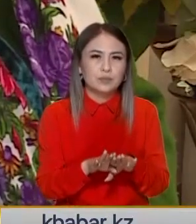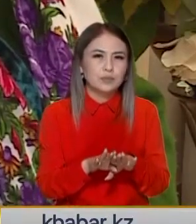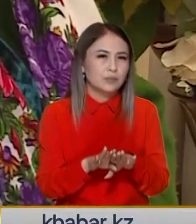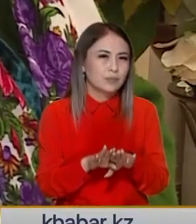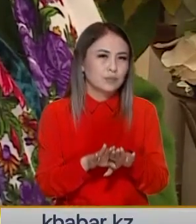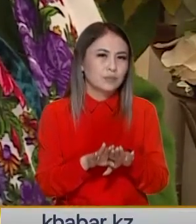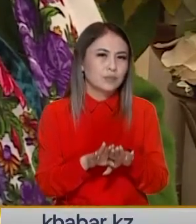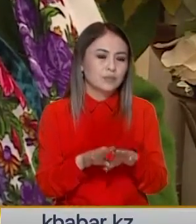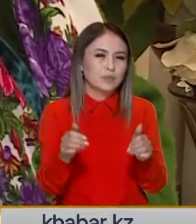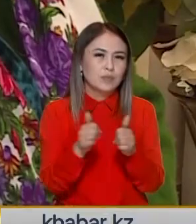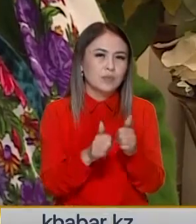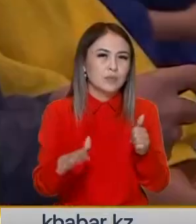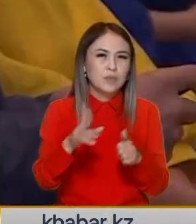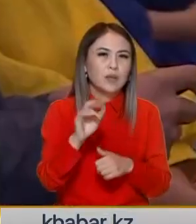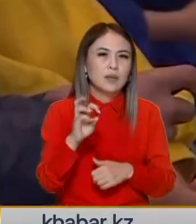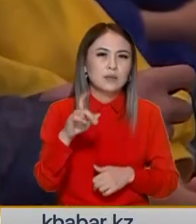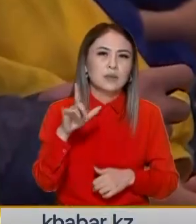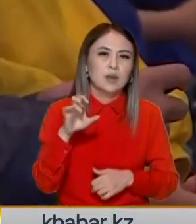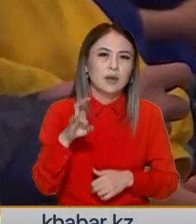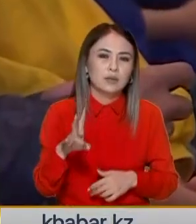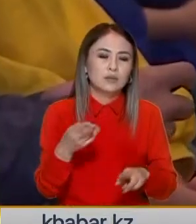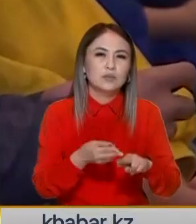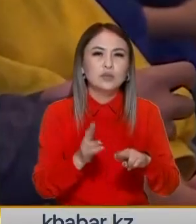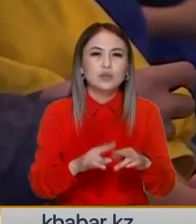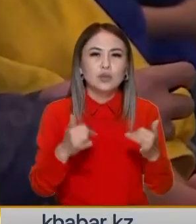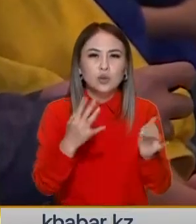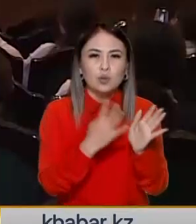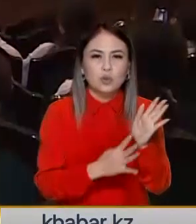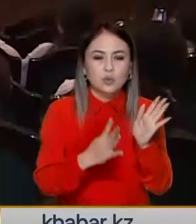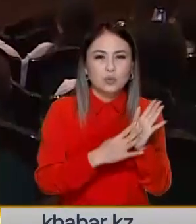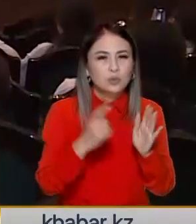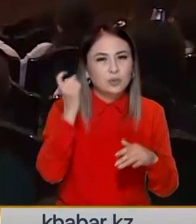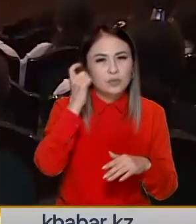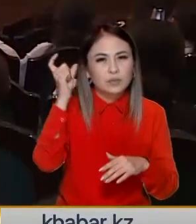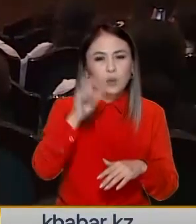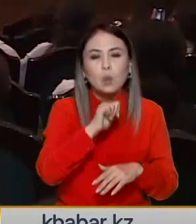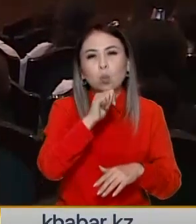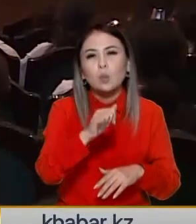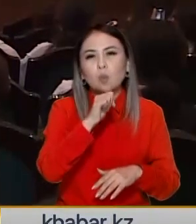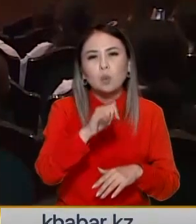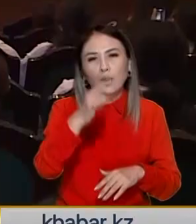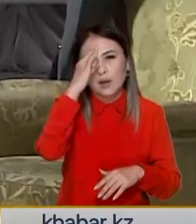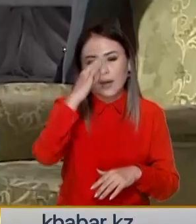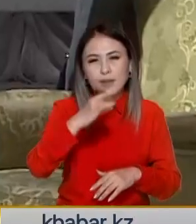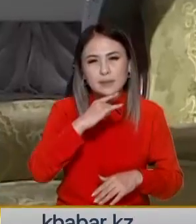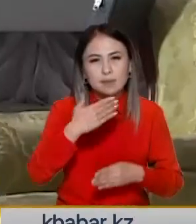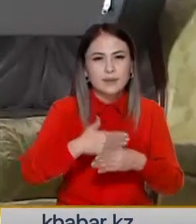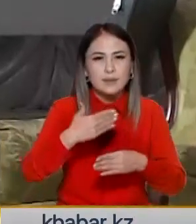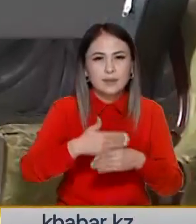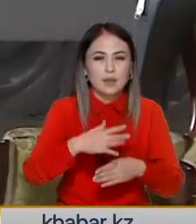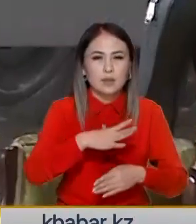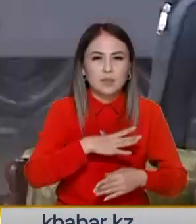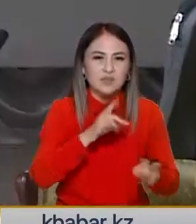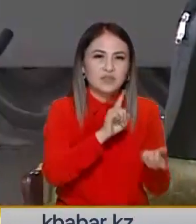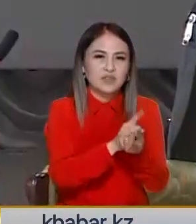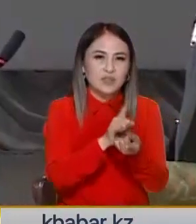қалғайсың жағалбайлы Қасымхан деп. Жасы биыл 99-ға келген абыз ақсақалмен Қостанайдағы қазақ драма театрында кездесу кеші